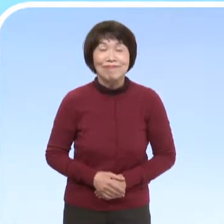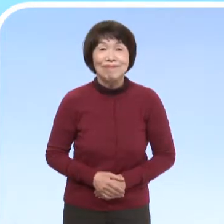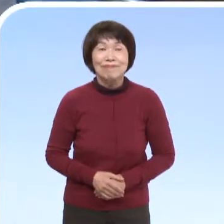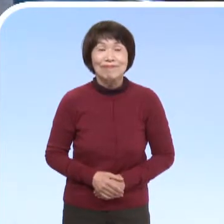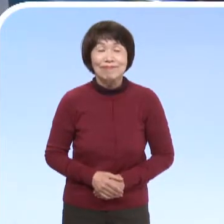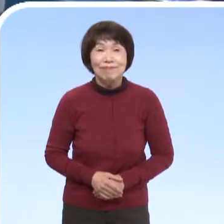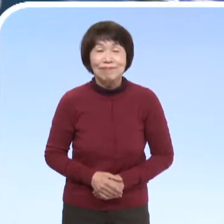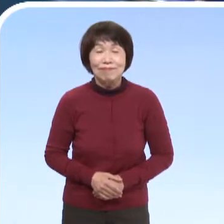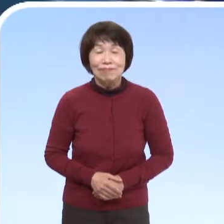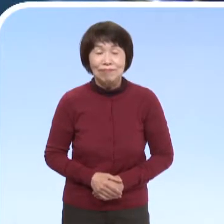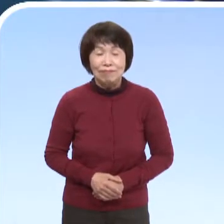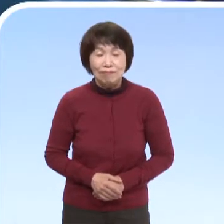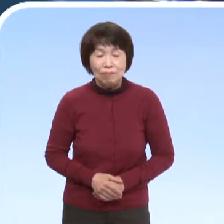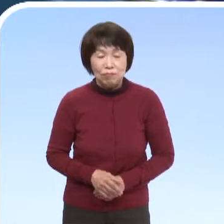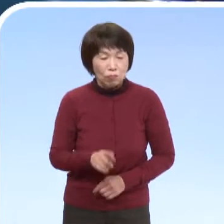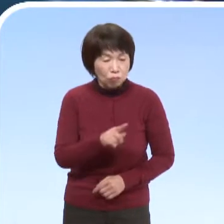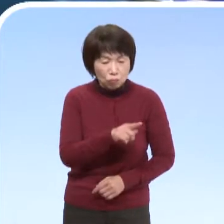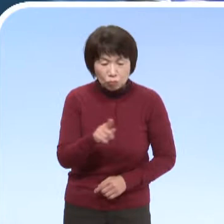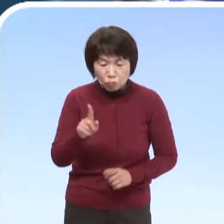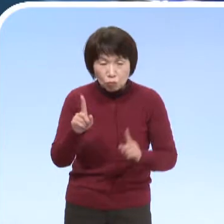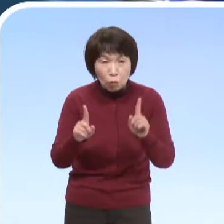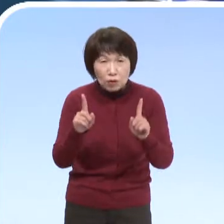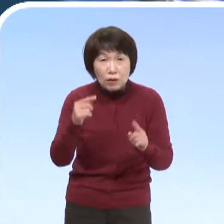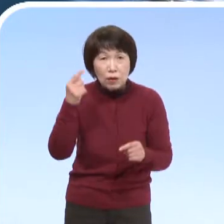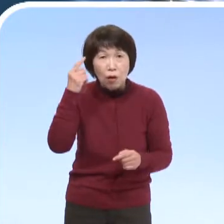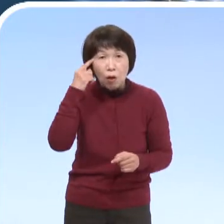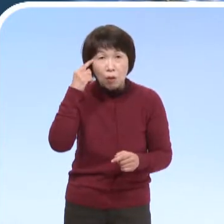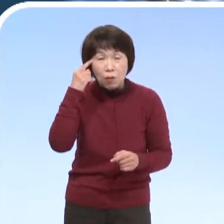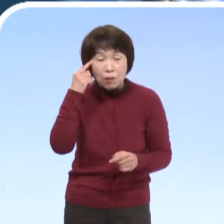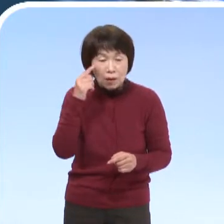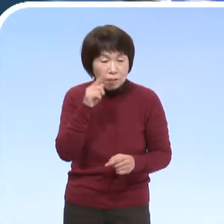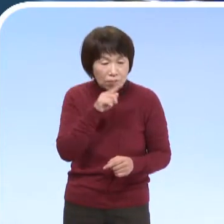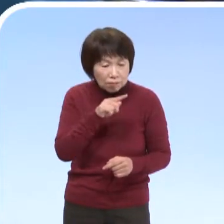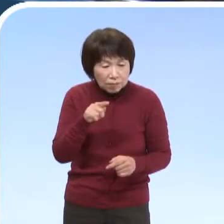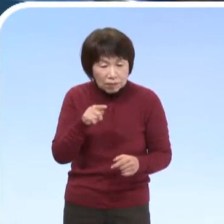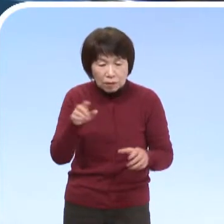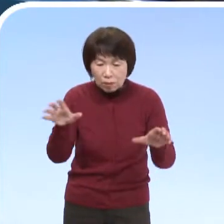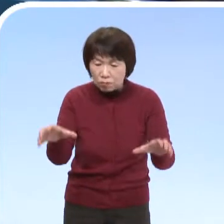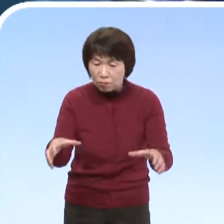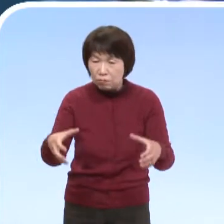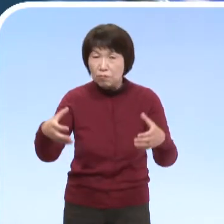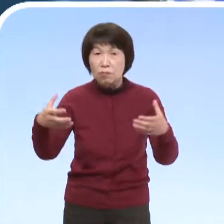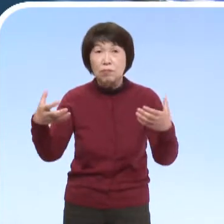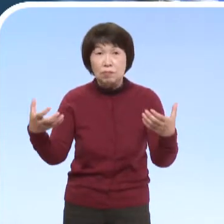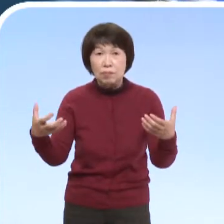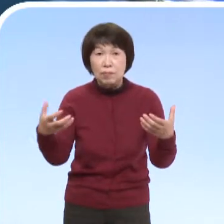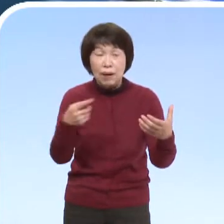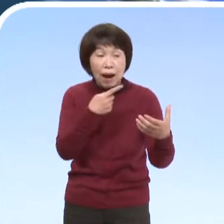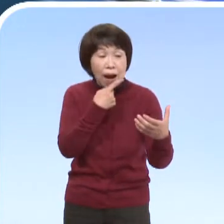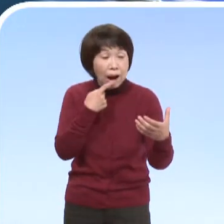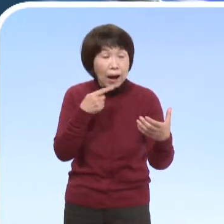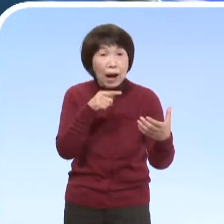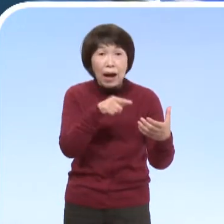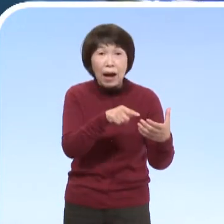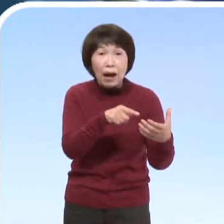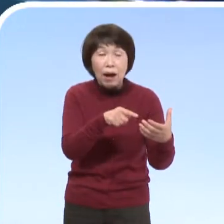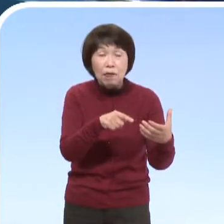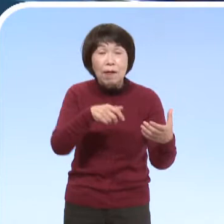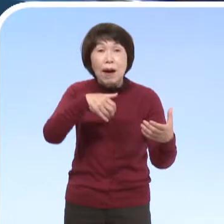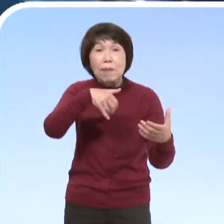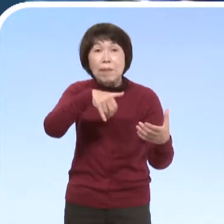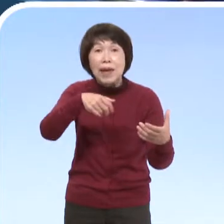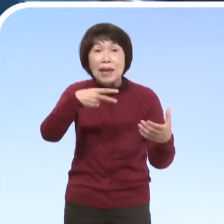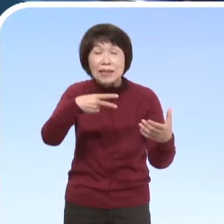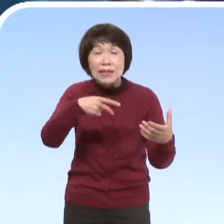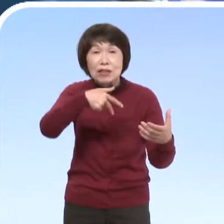。まあ市場なんかでこのカニがどっちだろうと思った時は全体を見てひっくり返して全部分ければベニズワイ、そうで